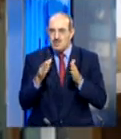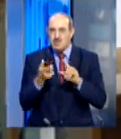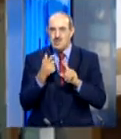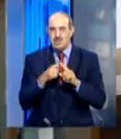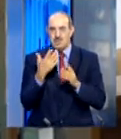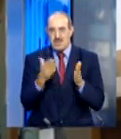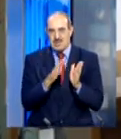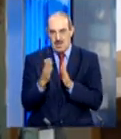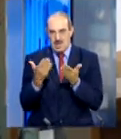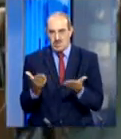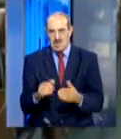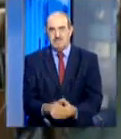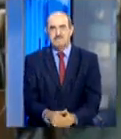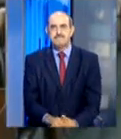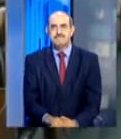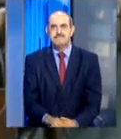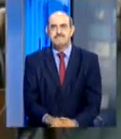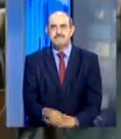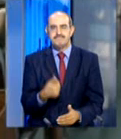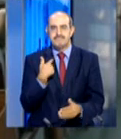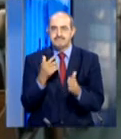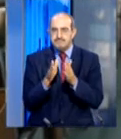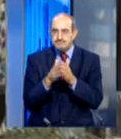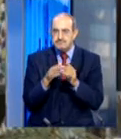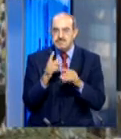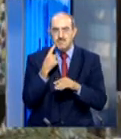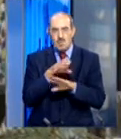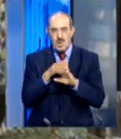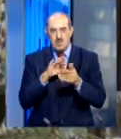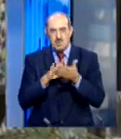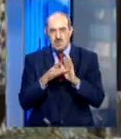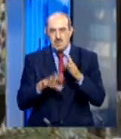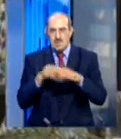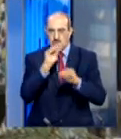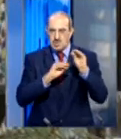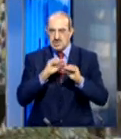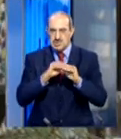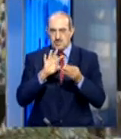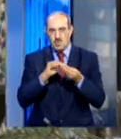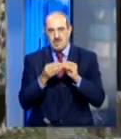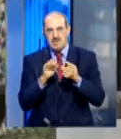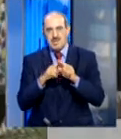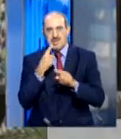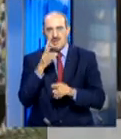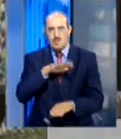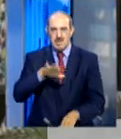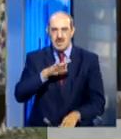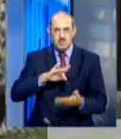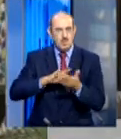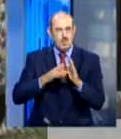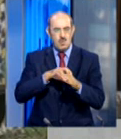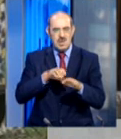المرحلة الراهنة. أدعو إلى الحرص على التكفل بانشغالات المواطنين عبر كافة أنحاء الولاية